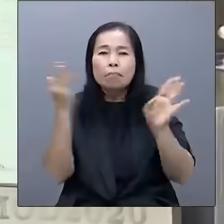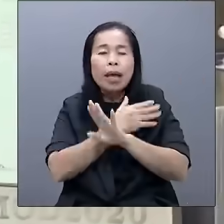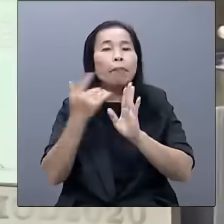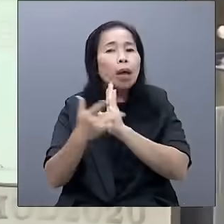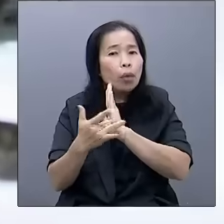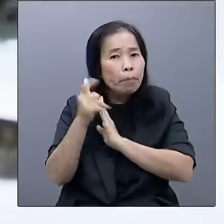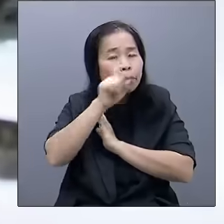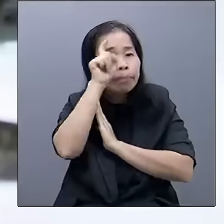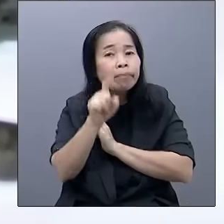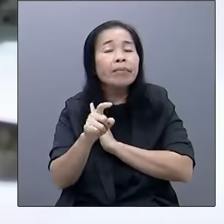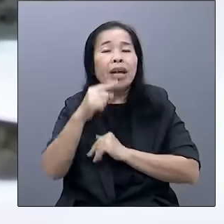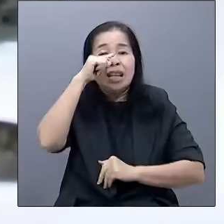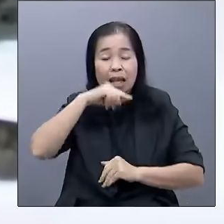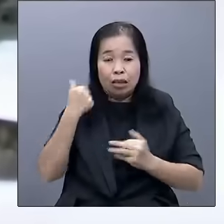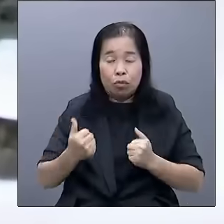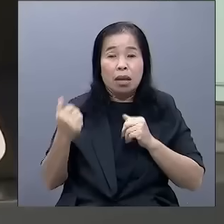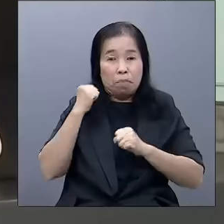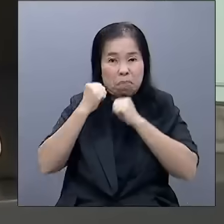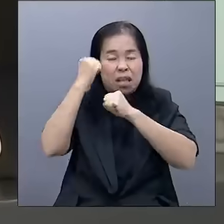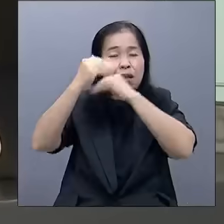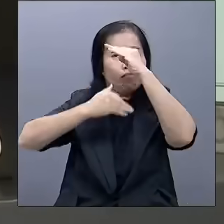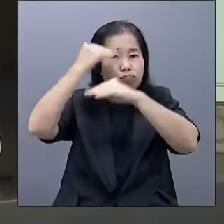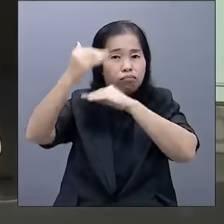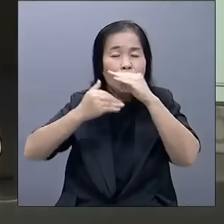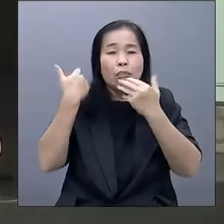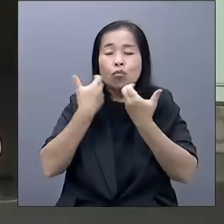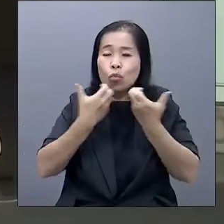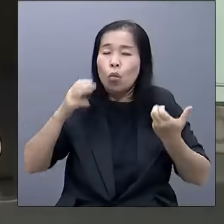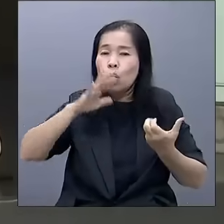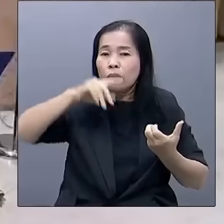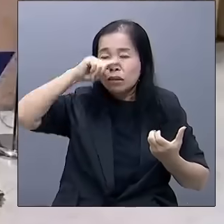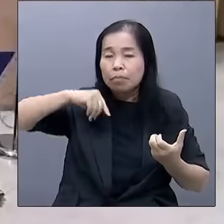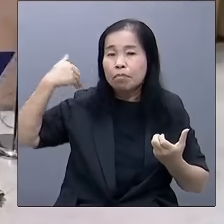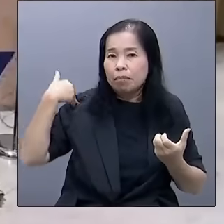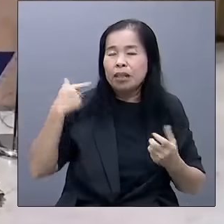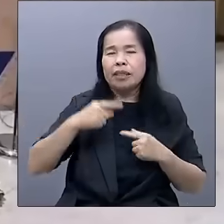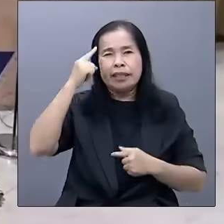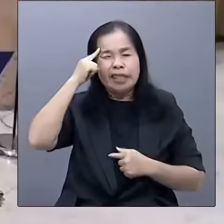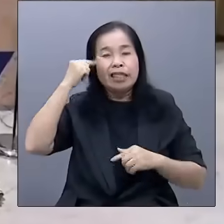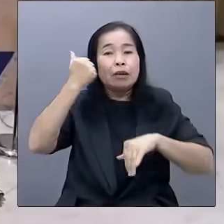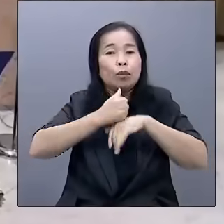ที่ไทยกำลังพัฒนาอุตสาหกรรมอาวุธซึ่งเป็นโจทย์ที่รัฐมนตรีกลาโหมต้องขับเคลื่อน